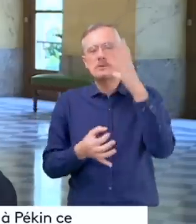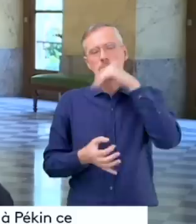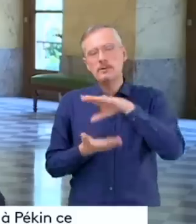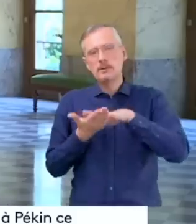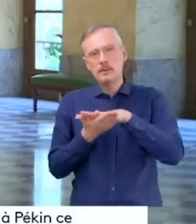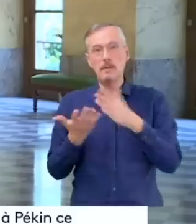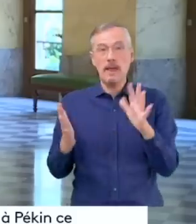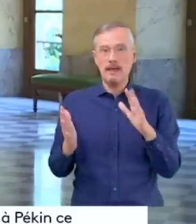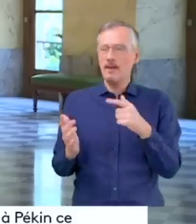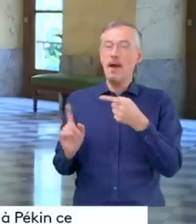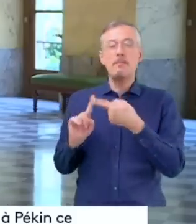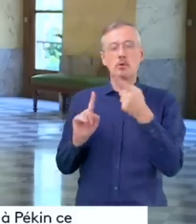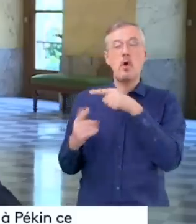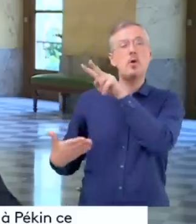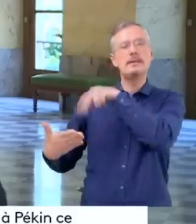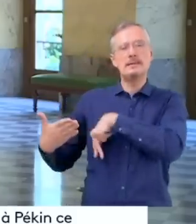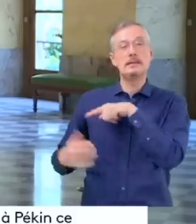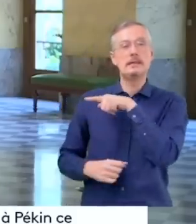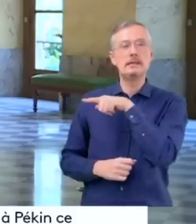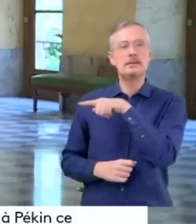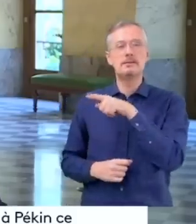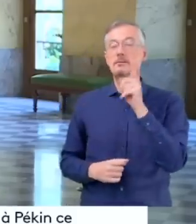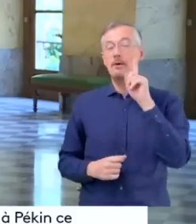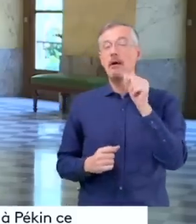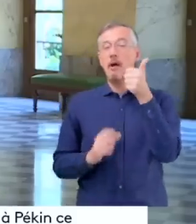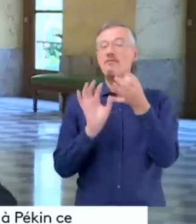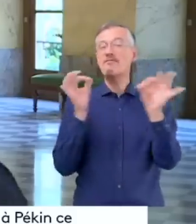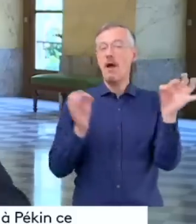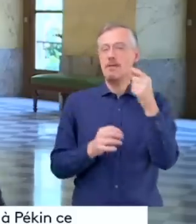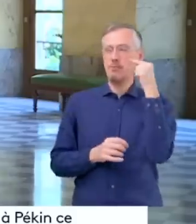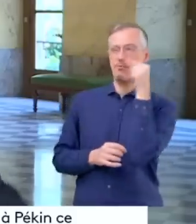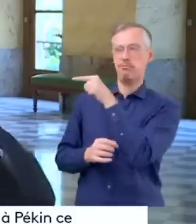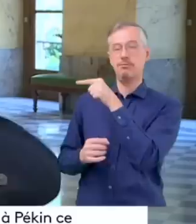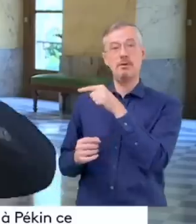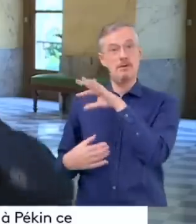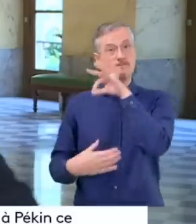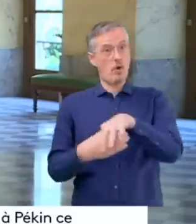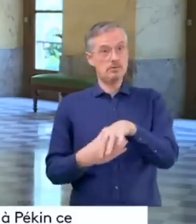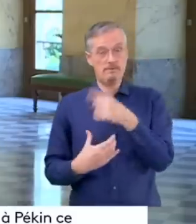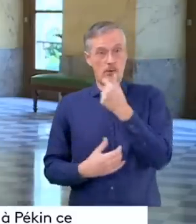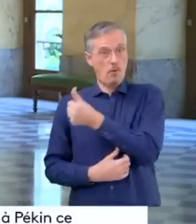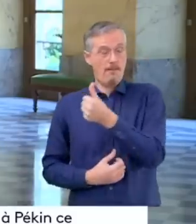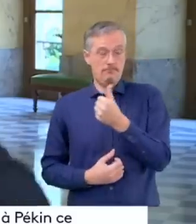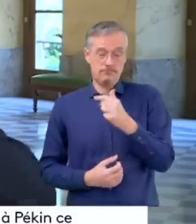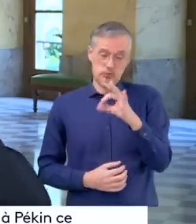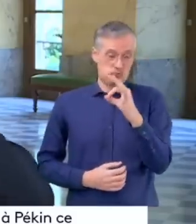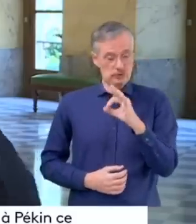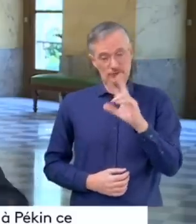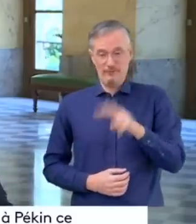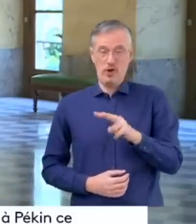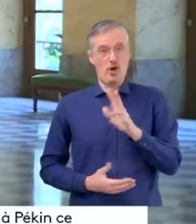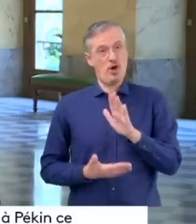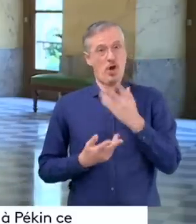censure, mais qu'ils la lisent bien, cette motion de censure, parce que précisément, il y a une phrase qui les concerne. Donc s'ils la votent, ils valident le fait qu'ils sont d'accord,